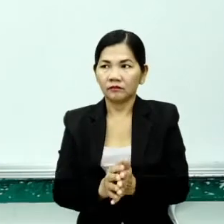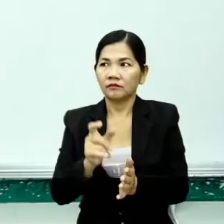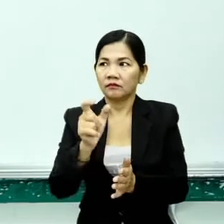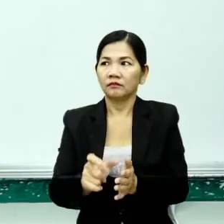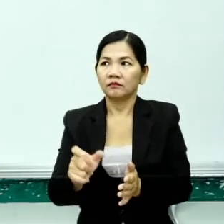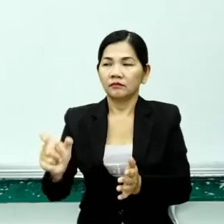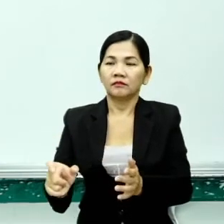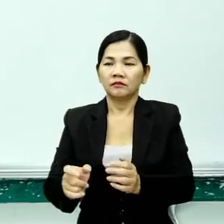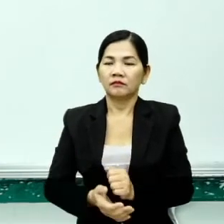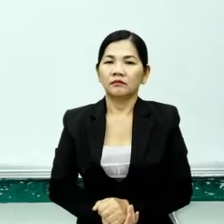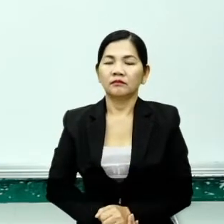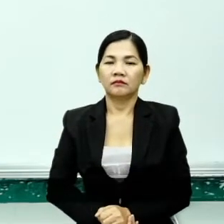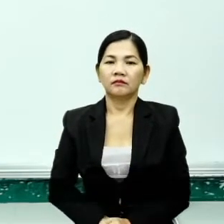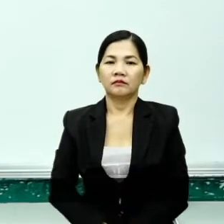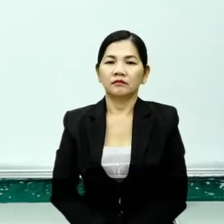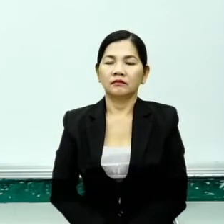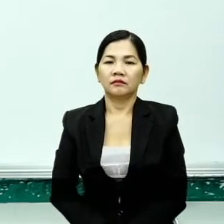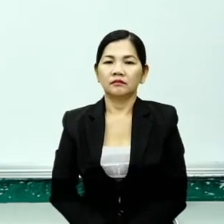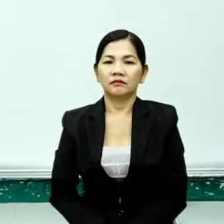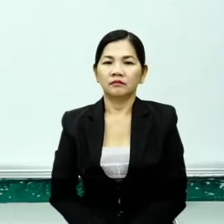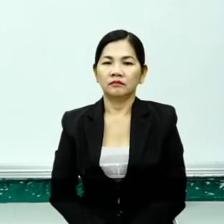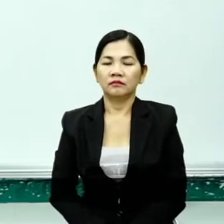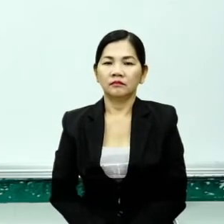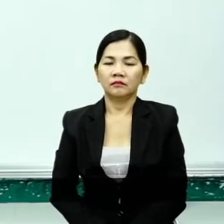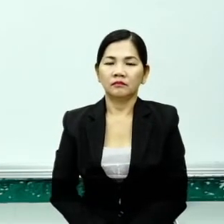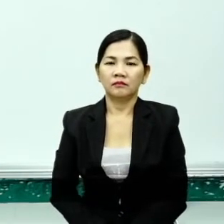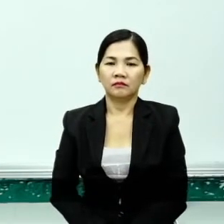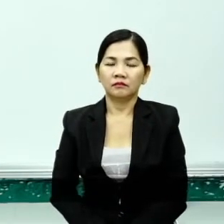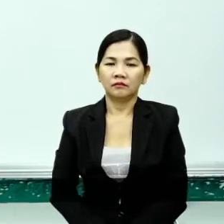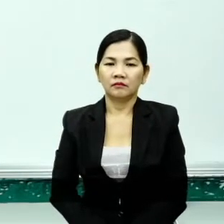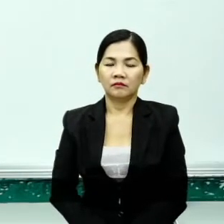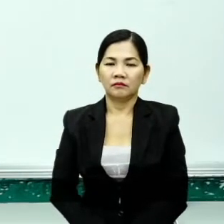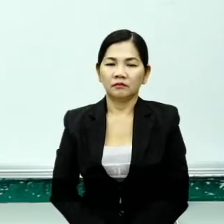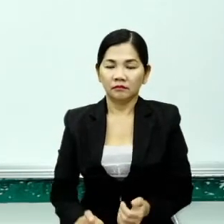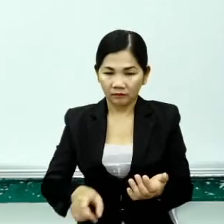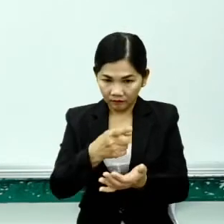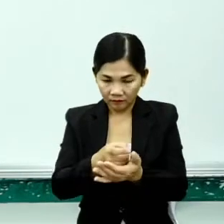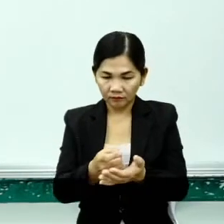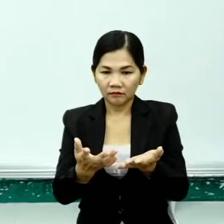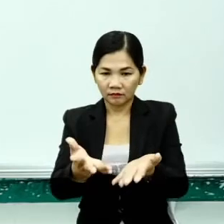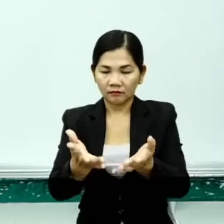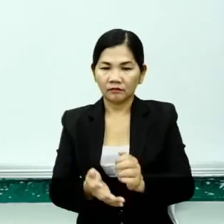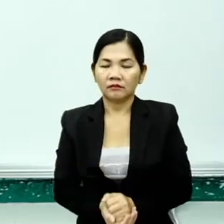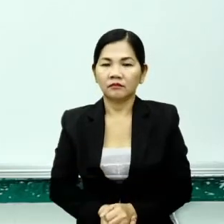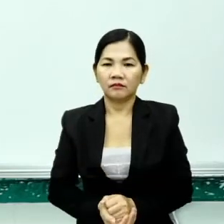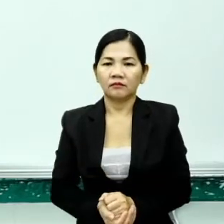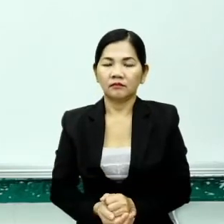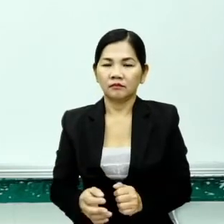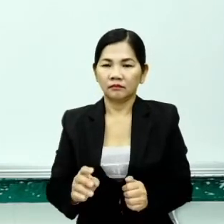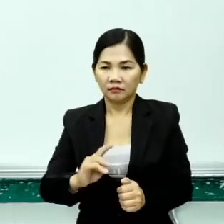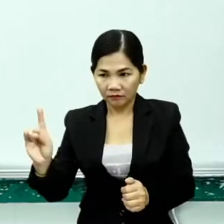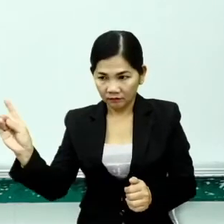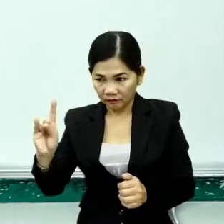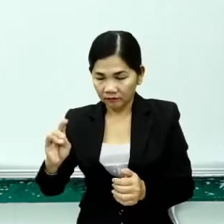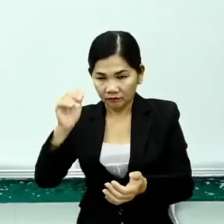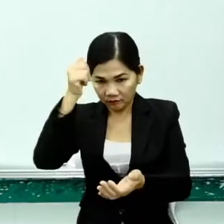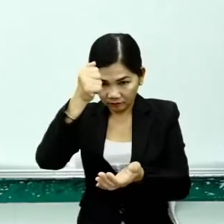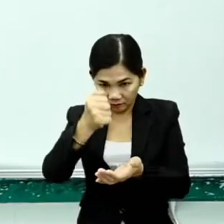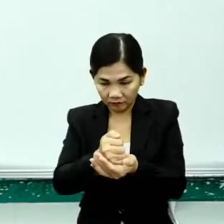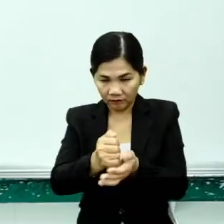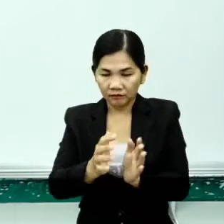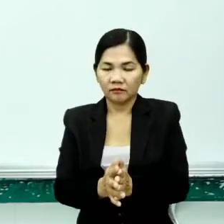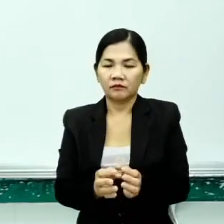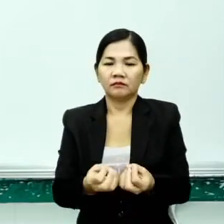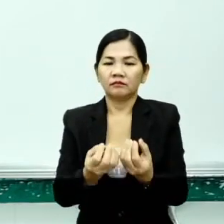nụ cha tỏ ai lỡ cha con cho rùm chá lấy cha chấn sát bắt đo bây giờ